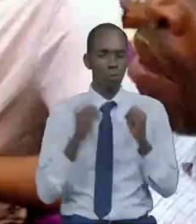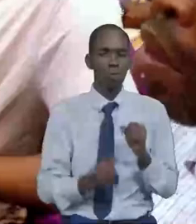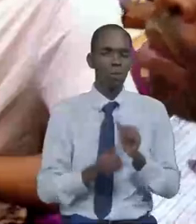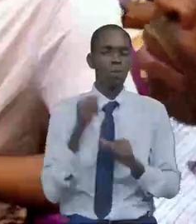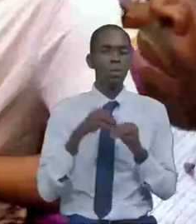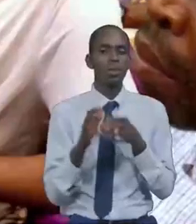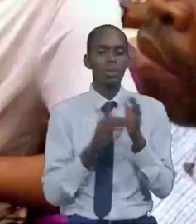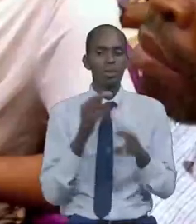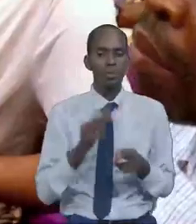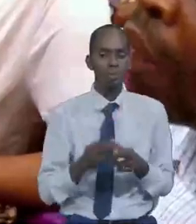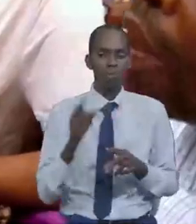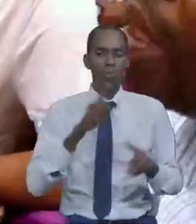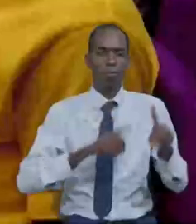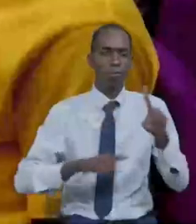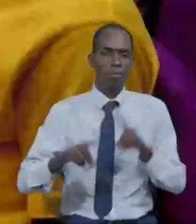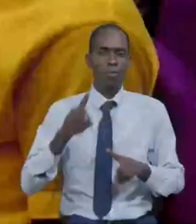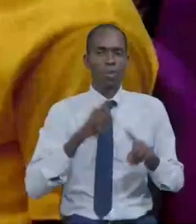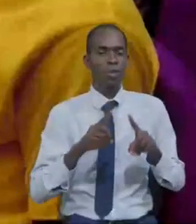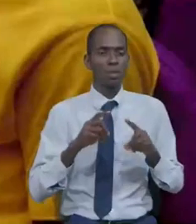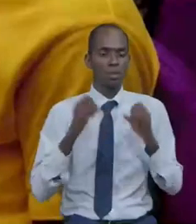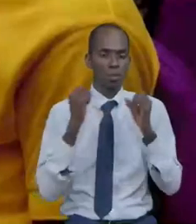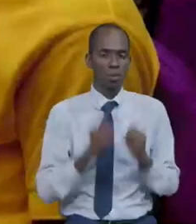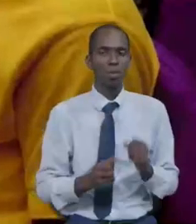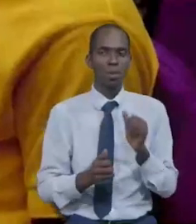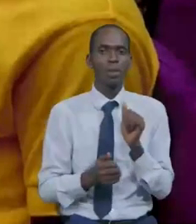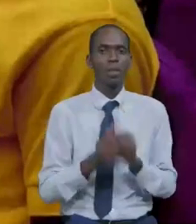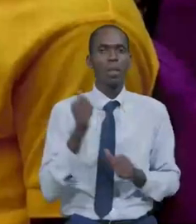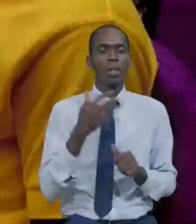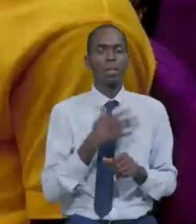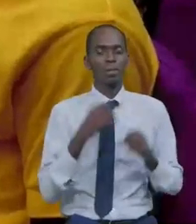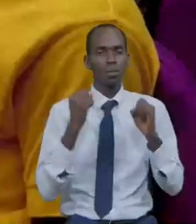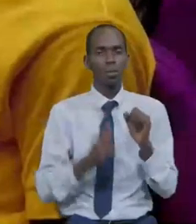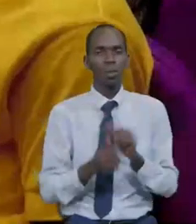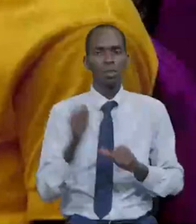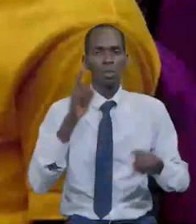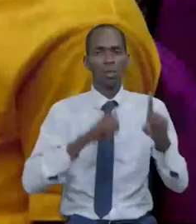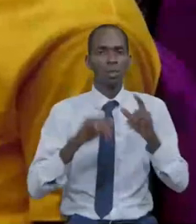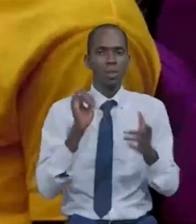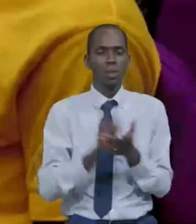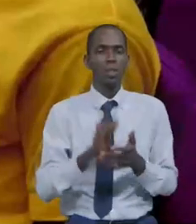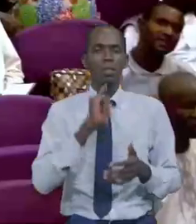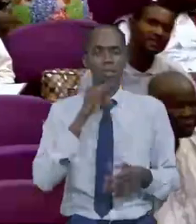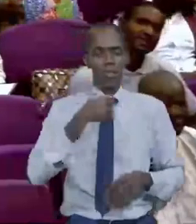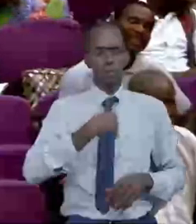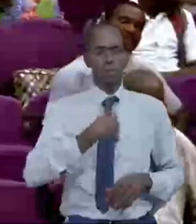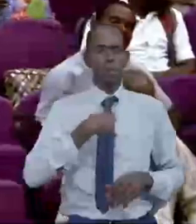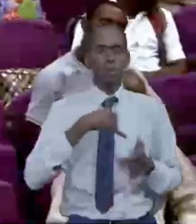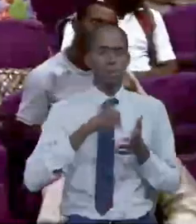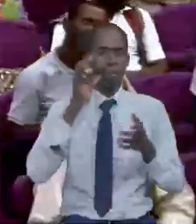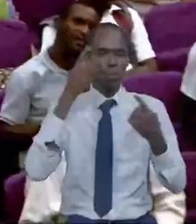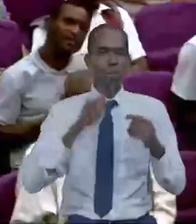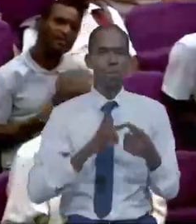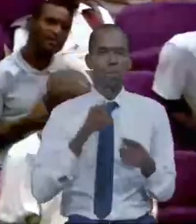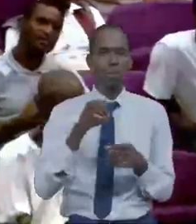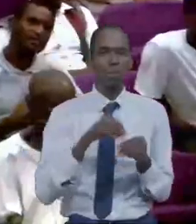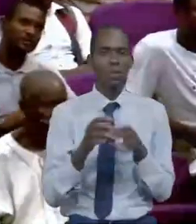fort. Celui qui a les mains pures se fortifie de plus en plus. Il faut dire, c'est moi, cela va t'arriver. Celui qui a